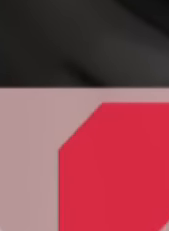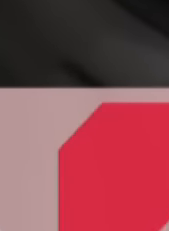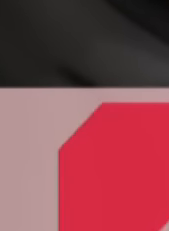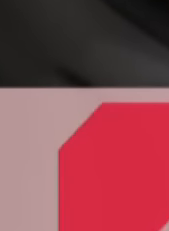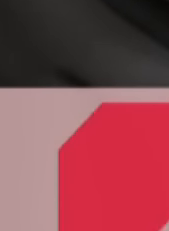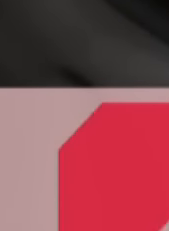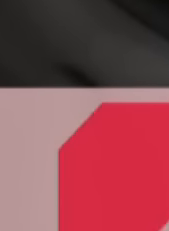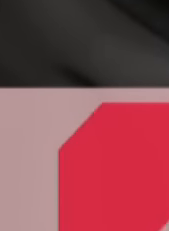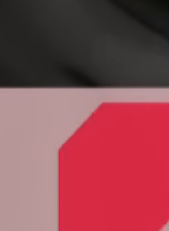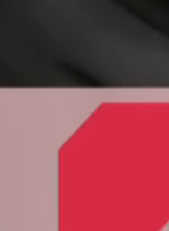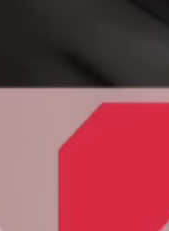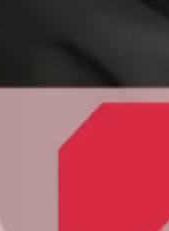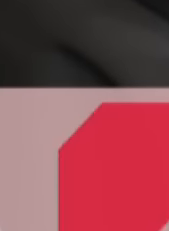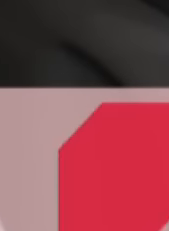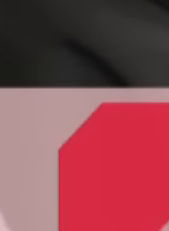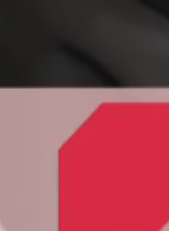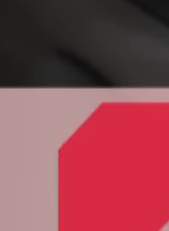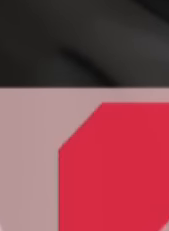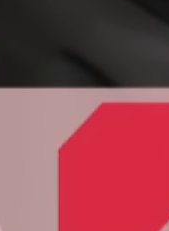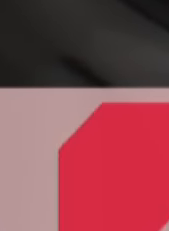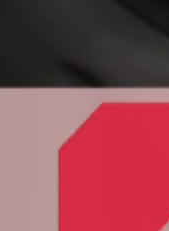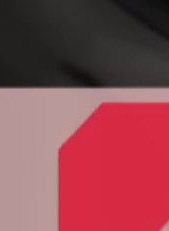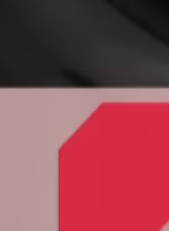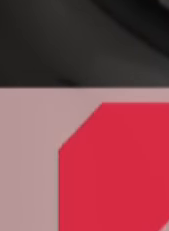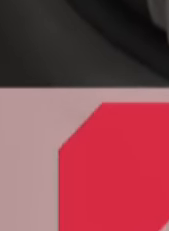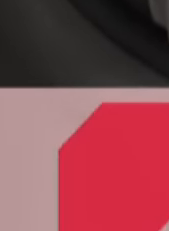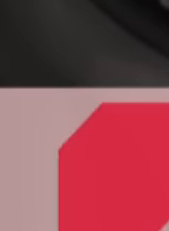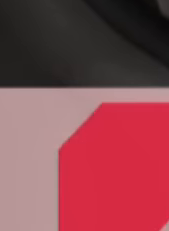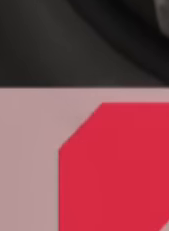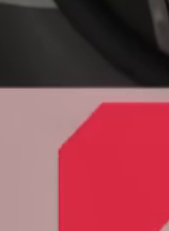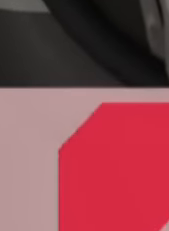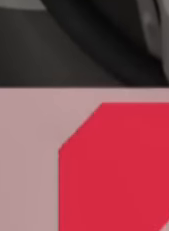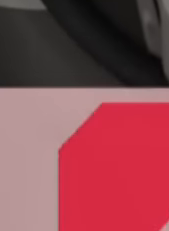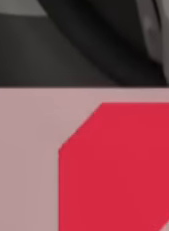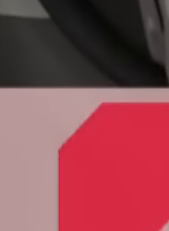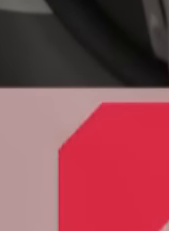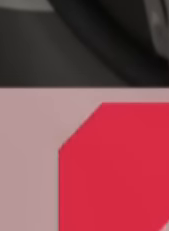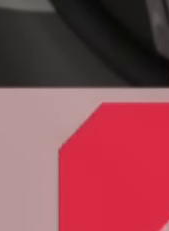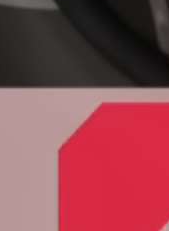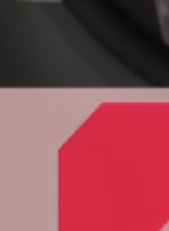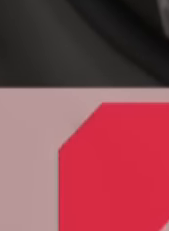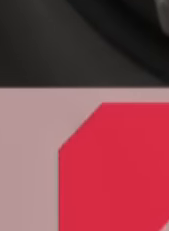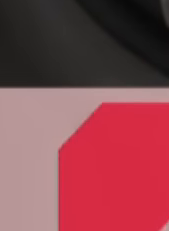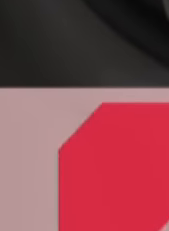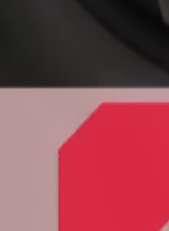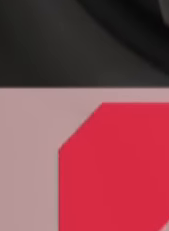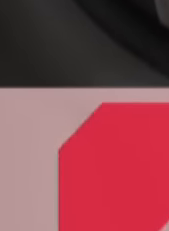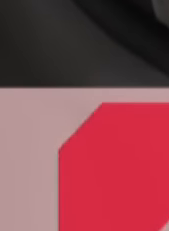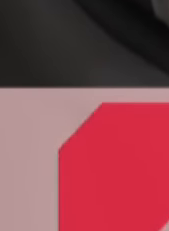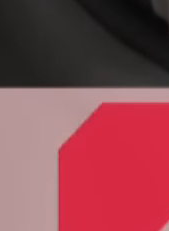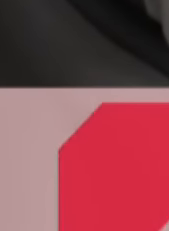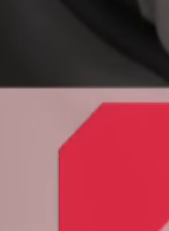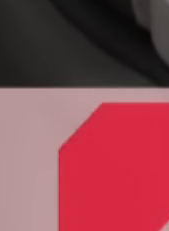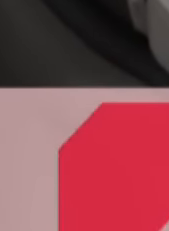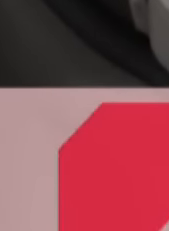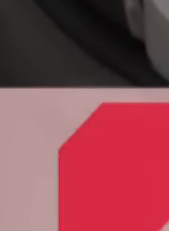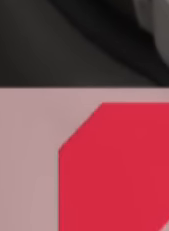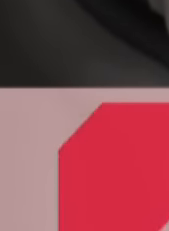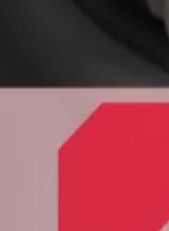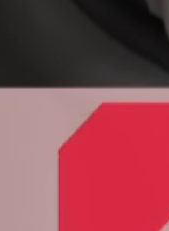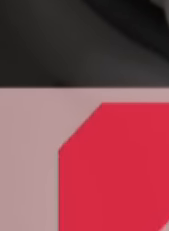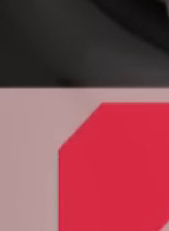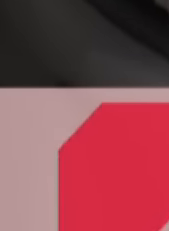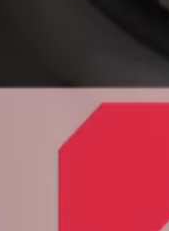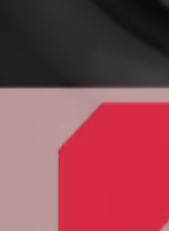범죄를 방어하겠다, 자기 살려달라 하겠다는 사람들과 맞서는 데 있어서 선명한 언어는 필요합니다. 이거 오히려 그동안에